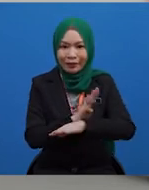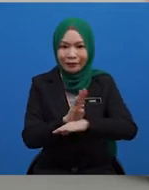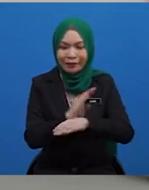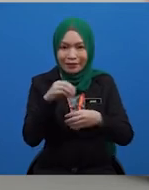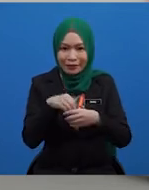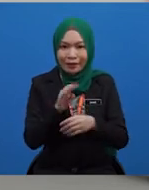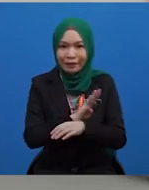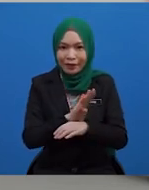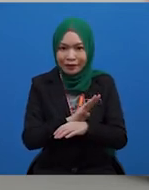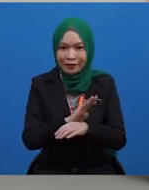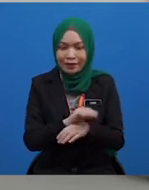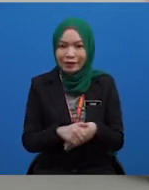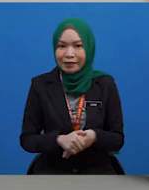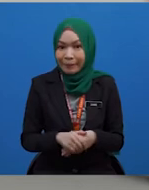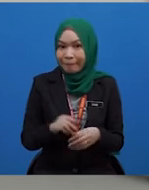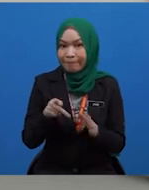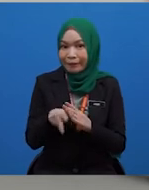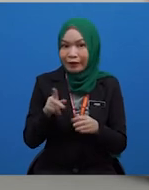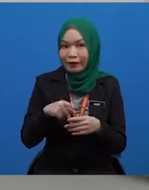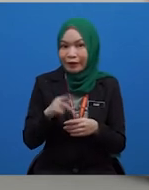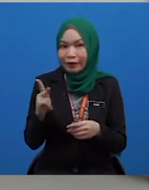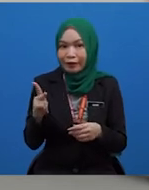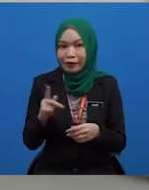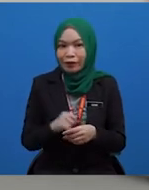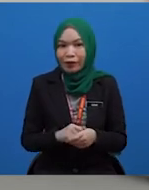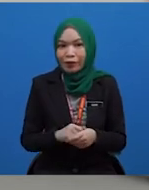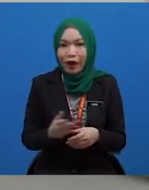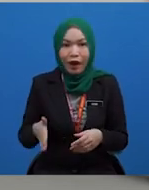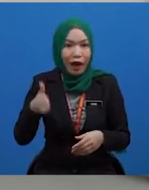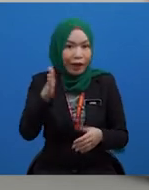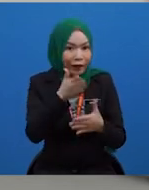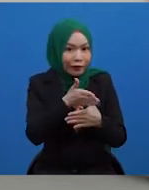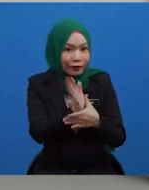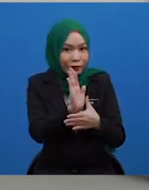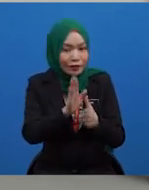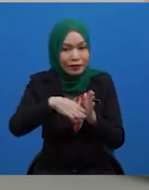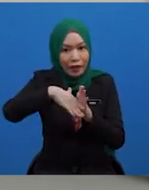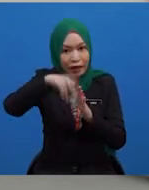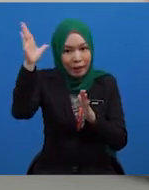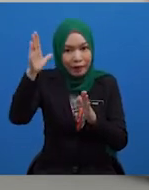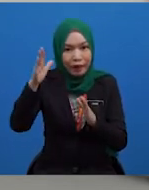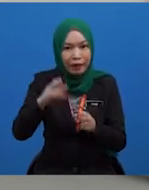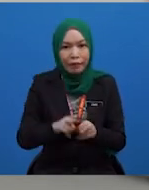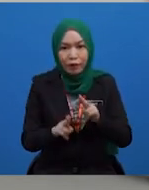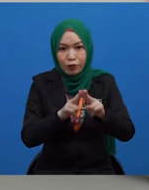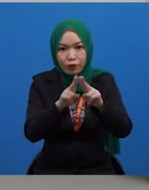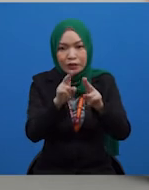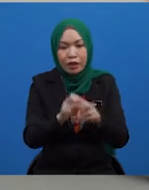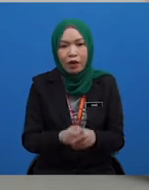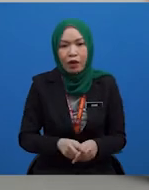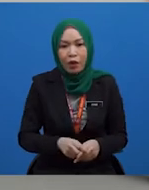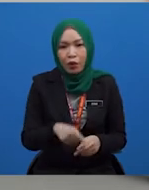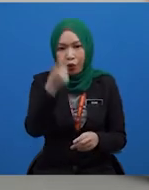akan terus lebih berusaha untuk mengenal pasti beberapa segmen pasarannya